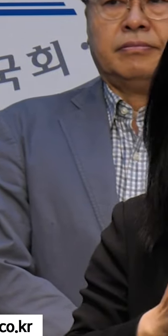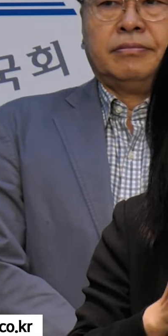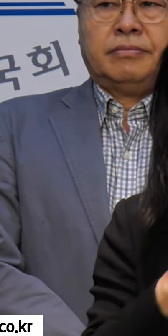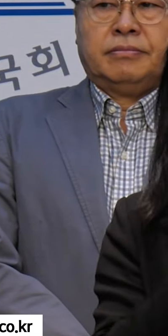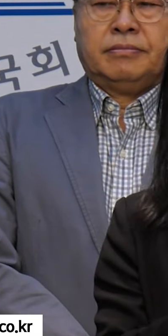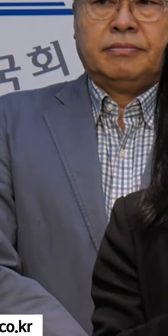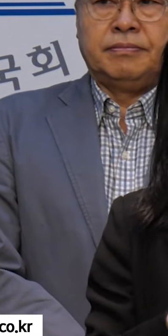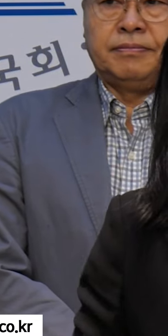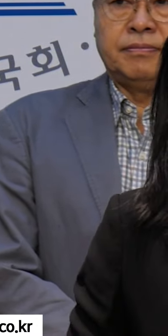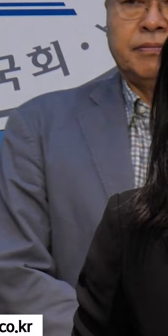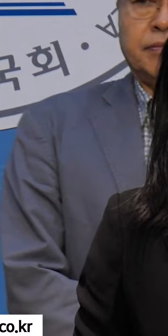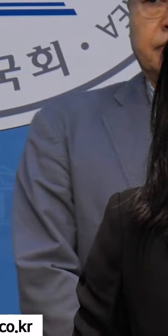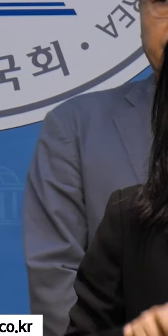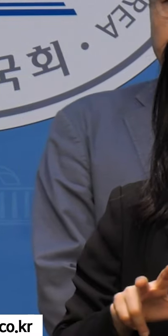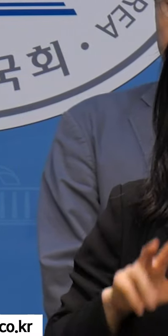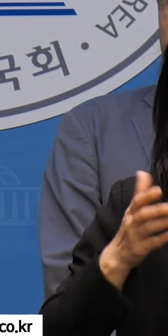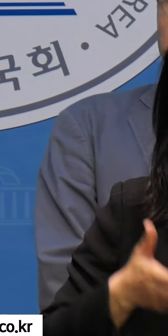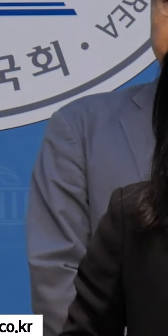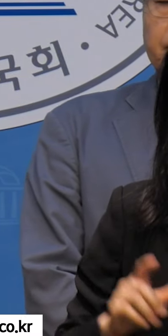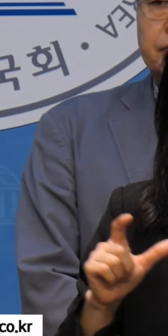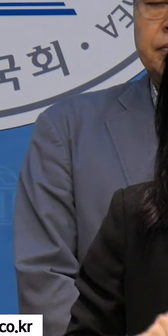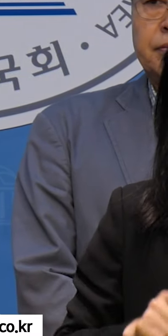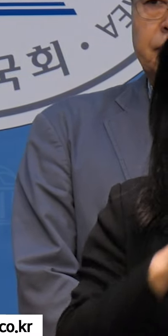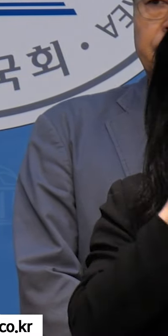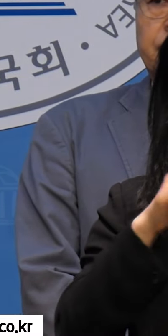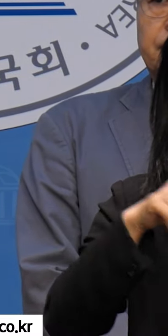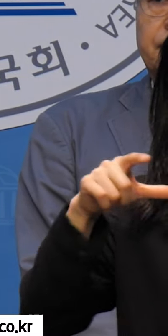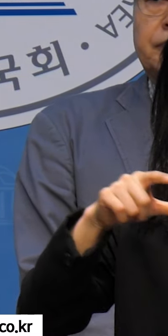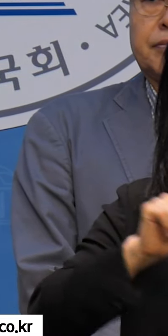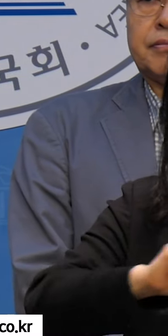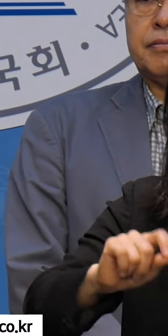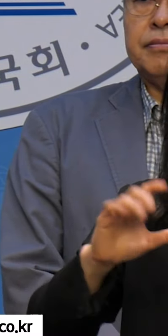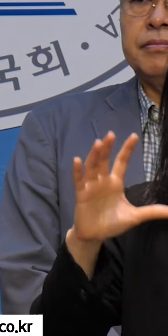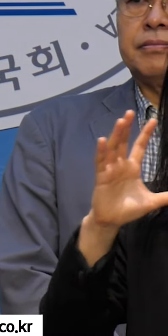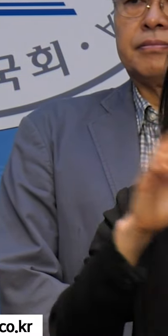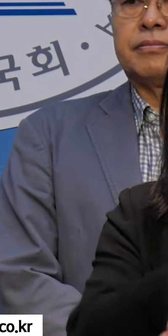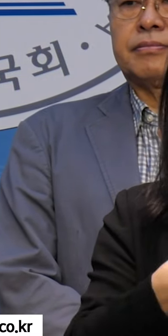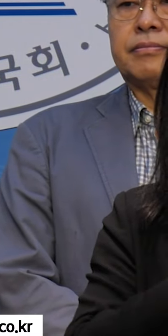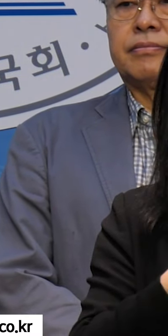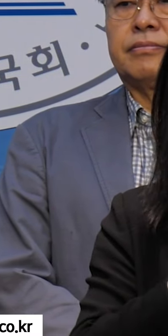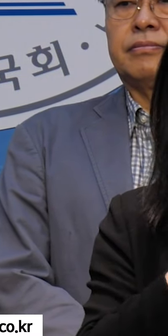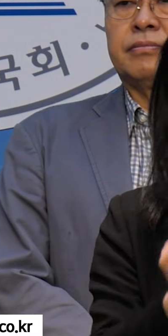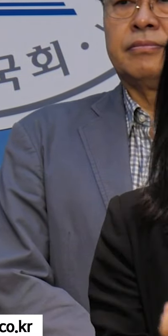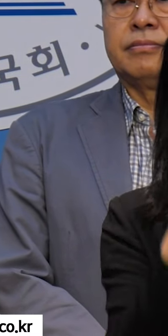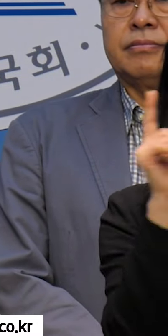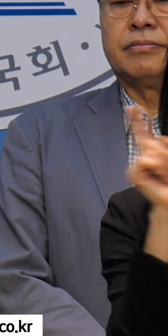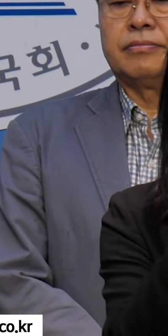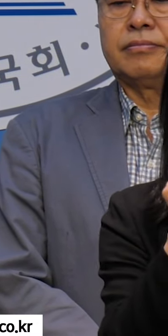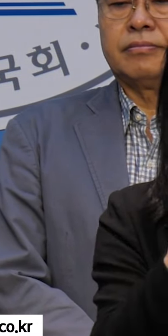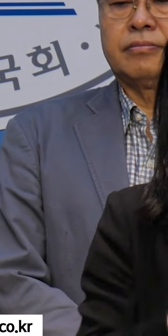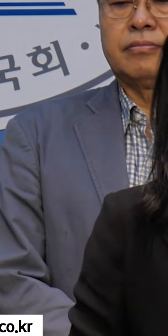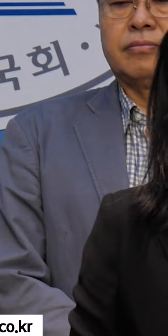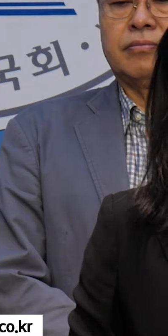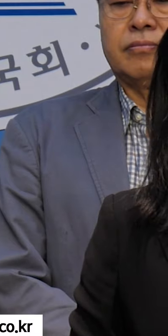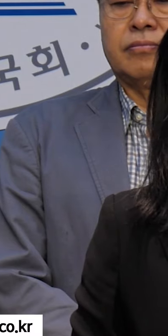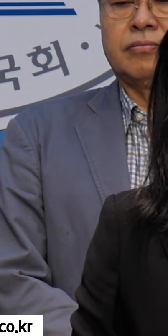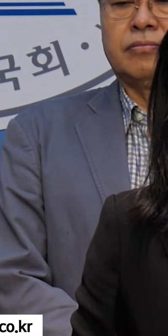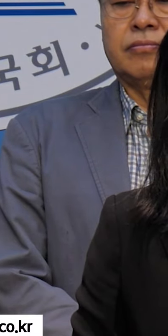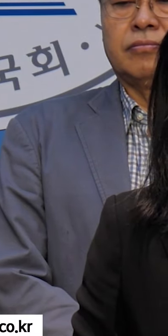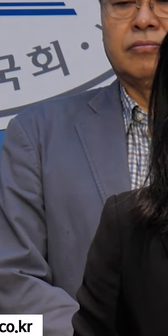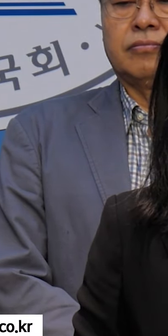지금 이렇게 저출생이라든지 그리고 고령화 지방 소멸이 위기에 빠진 이유 중에 가장 큰 문제는 저는